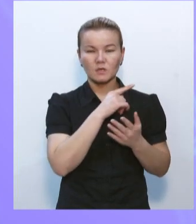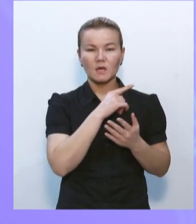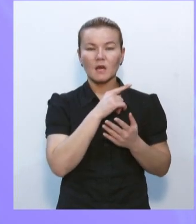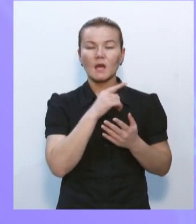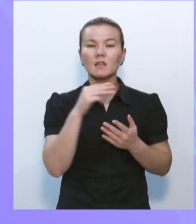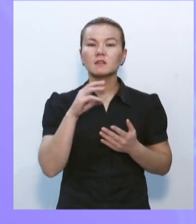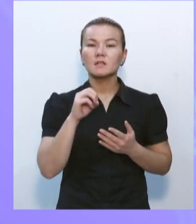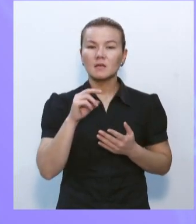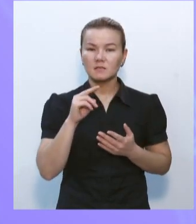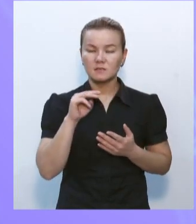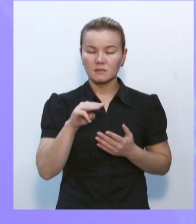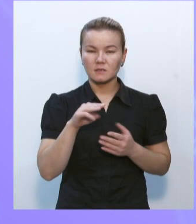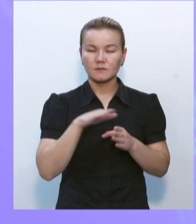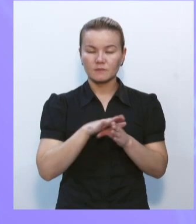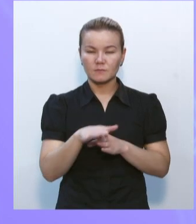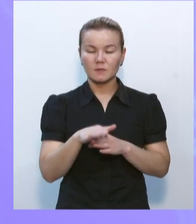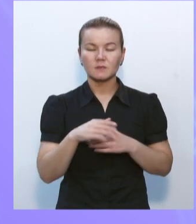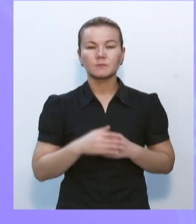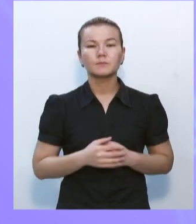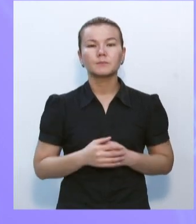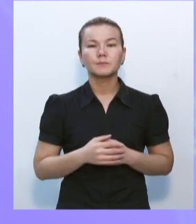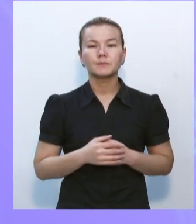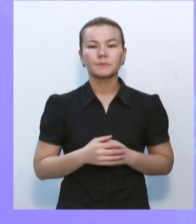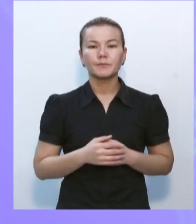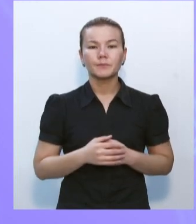testi atkargıla.